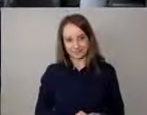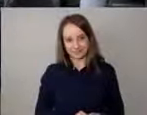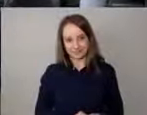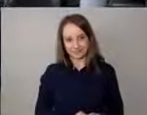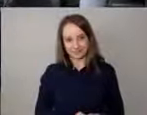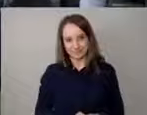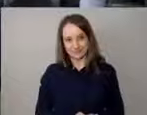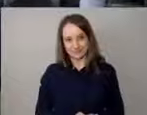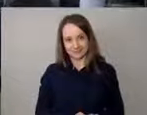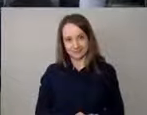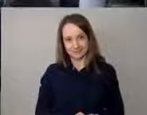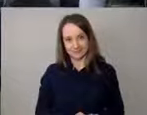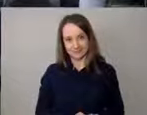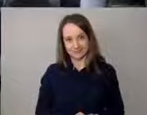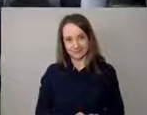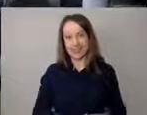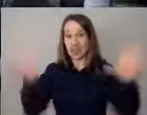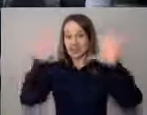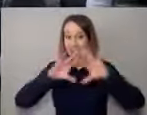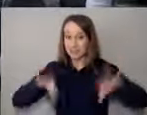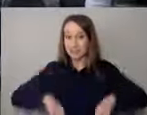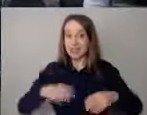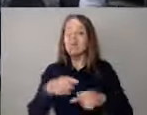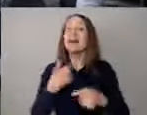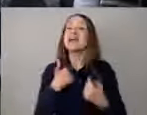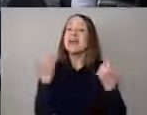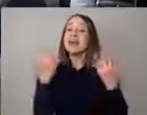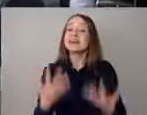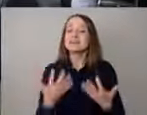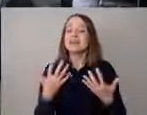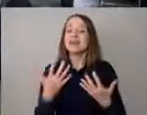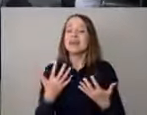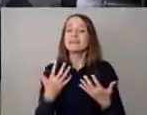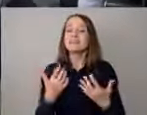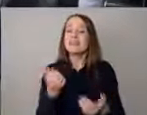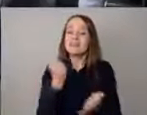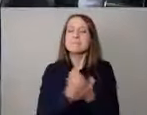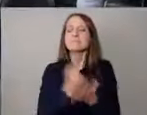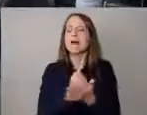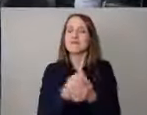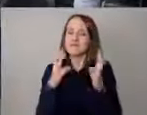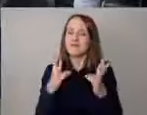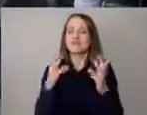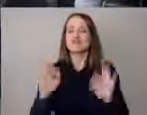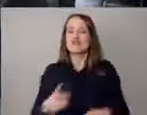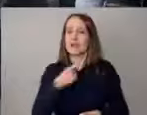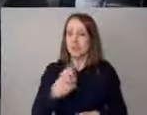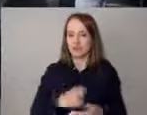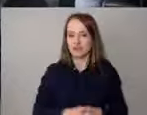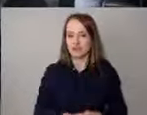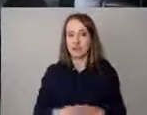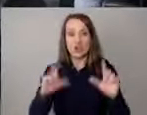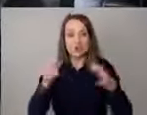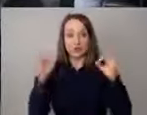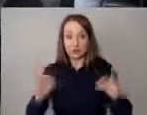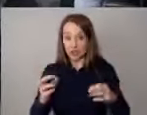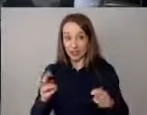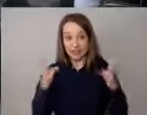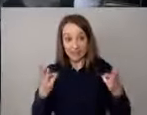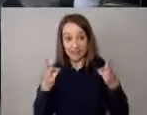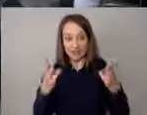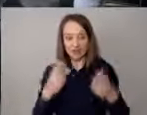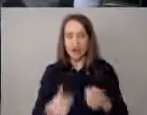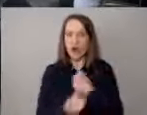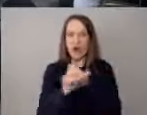Rafał, Rafał. Szanowni Państwo, chciałem dzisiaj powiedzieć o rzeczy bardzo istotnej, a mianowicie o tym, że dzisiaj to, co najważniejsze, to to, żeby patrzeć w